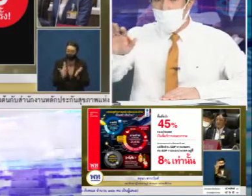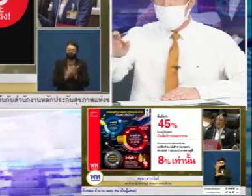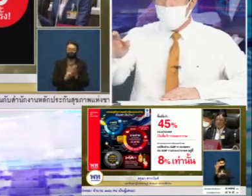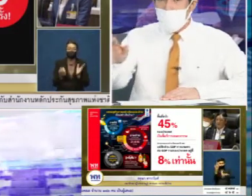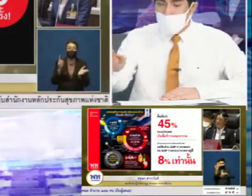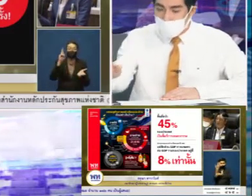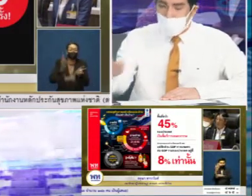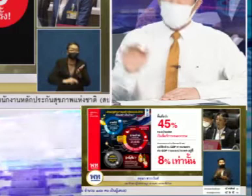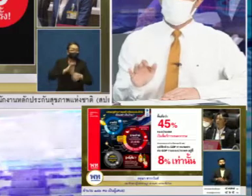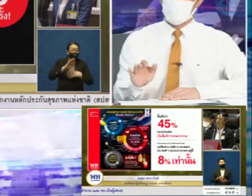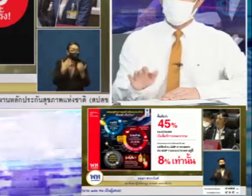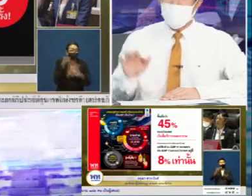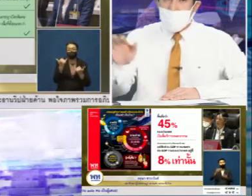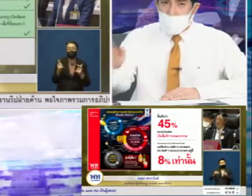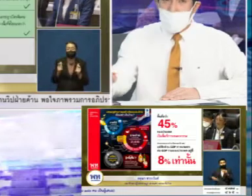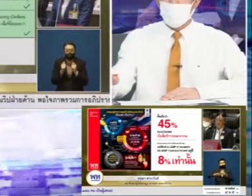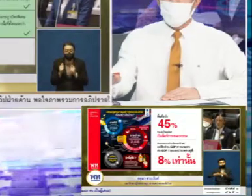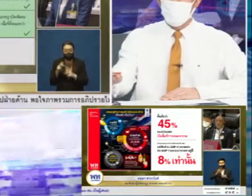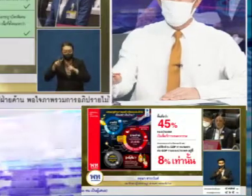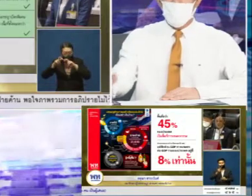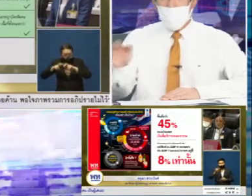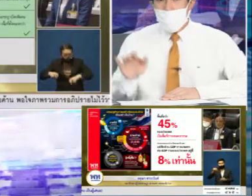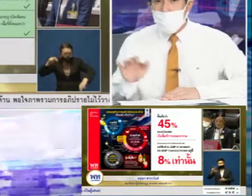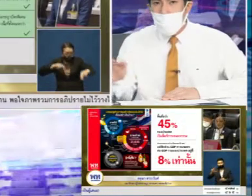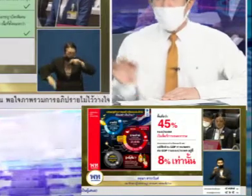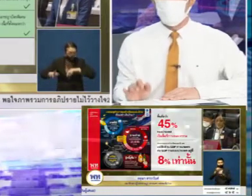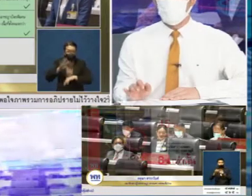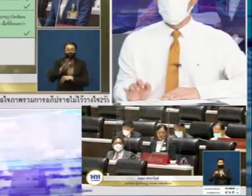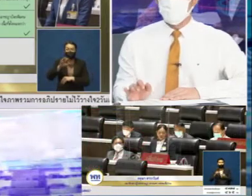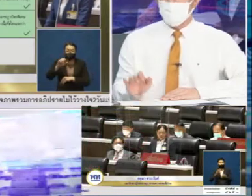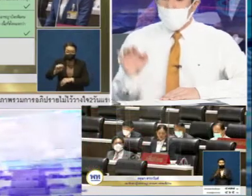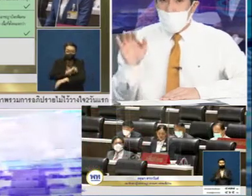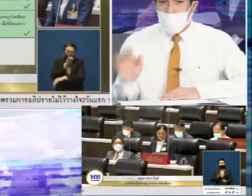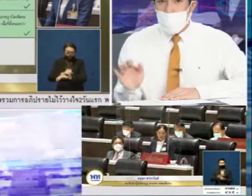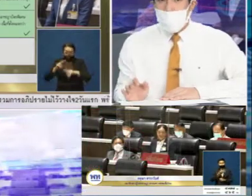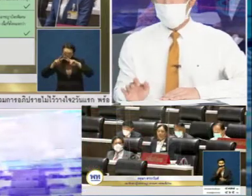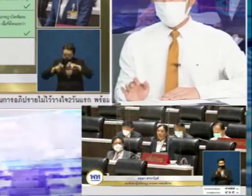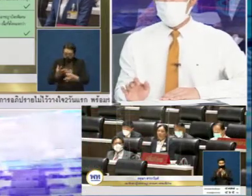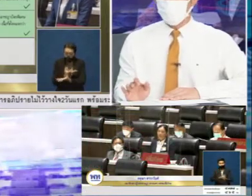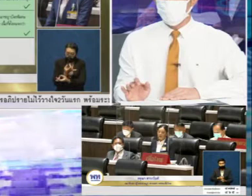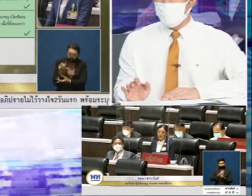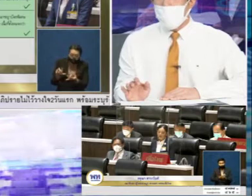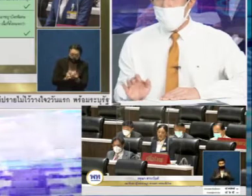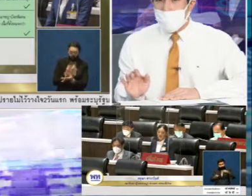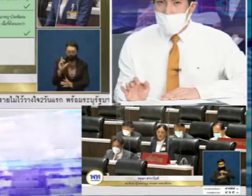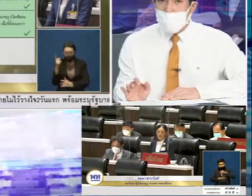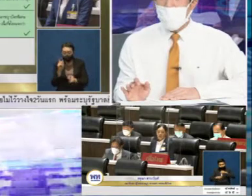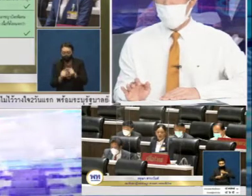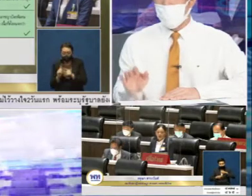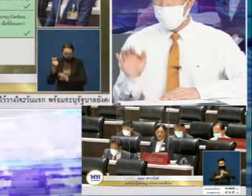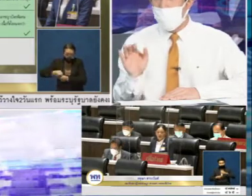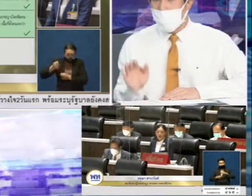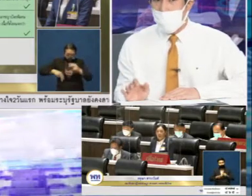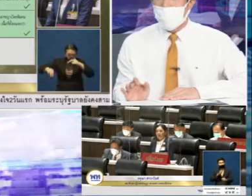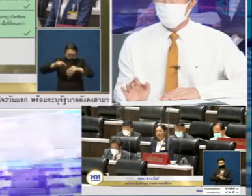สู่อนุญาโตตุลาการไปขึ้นศาลกันเนี่ยก็มีการไปต่อรองยังไงล่ะถึงได้ทำให้ท